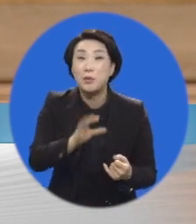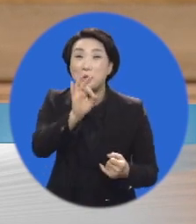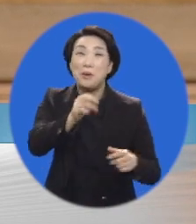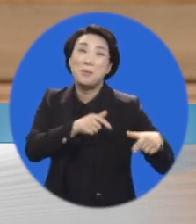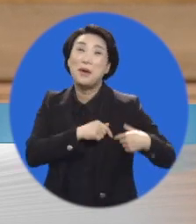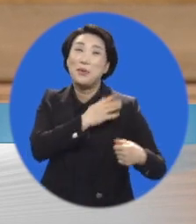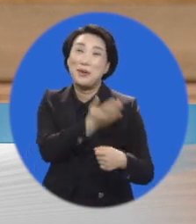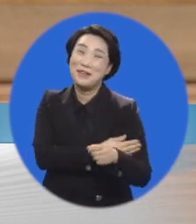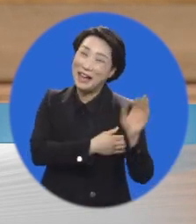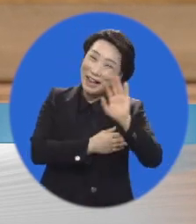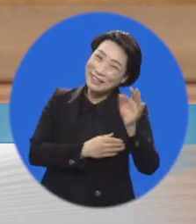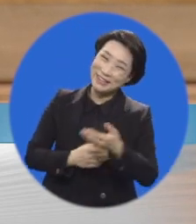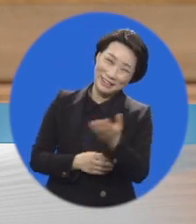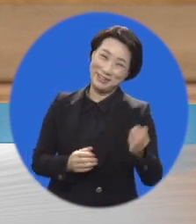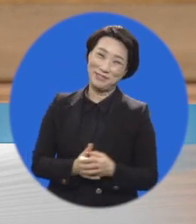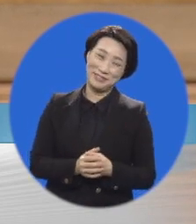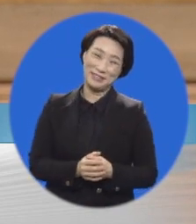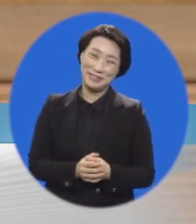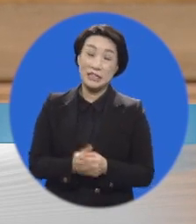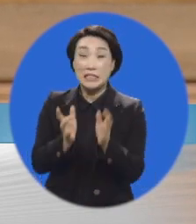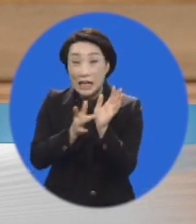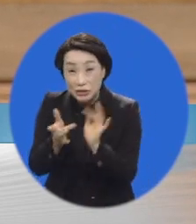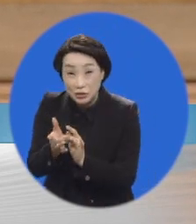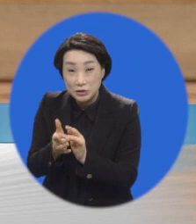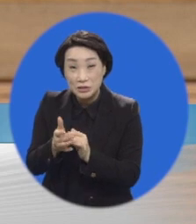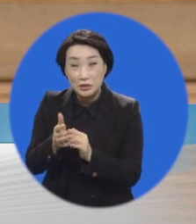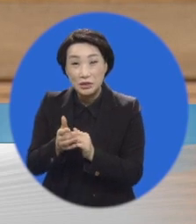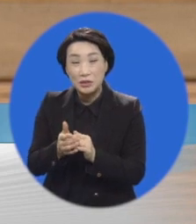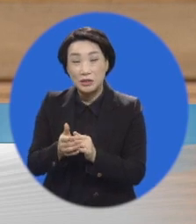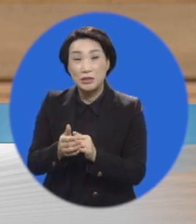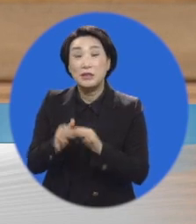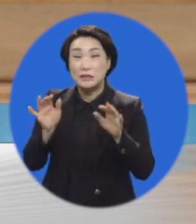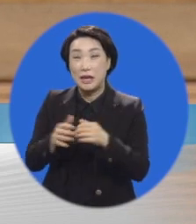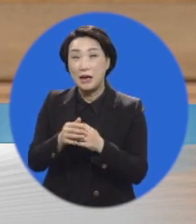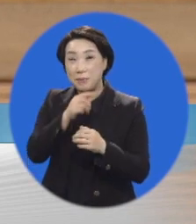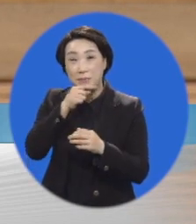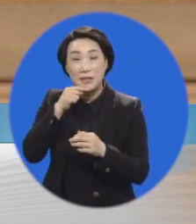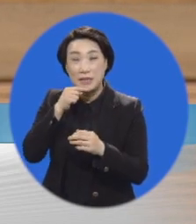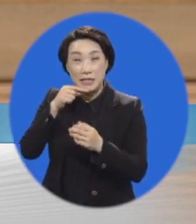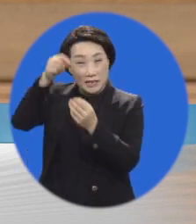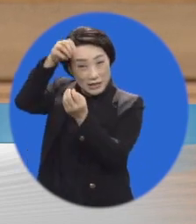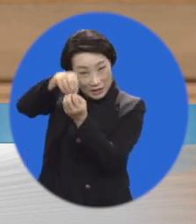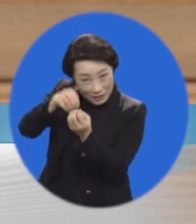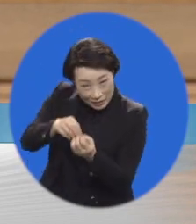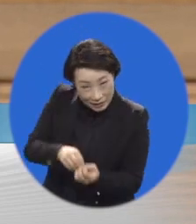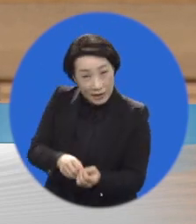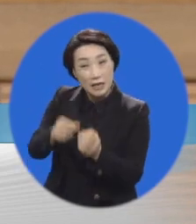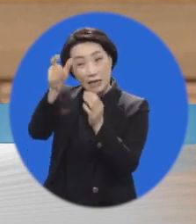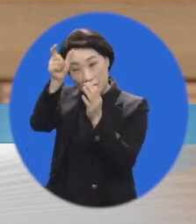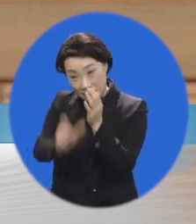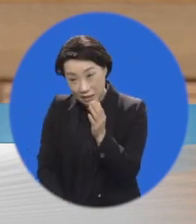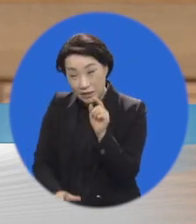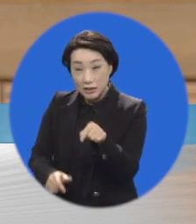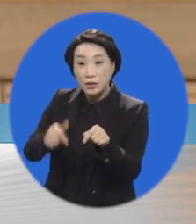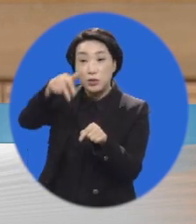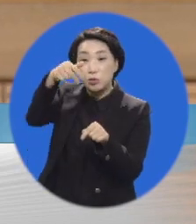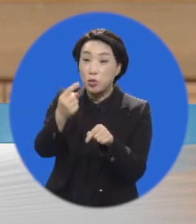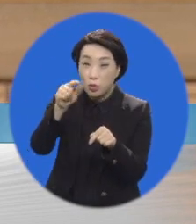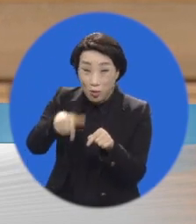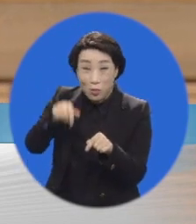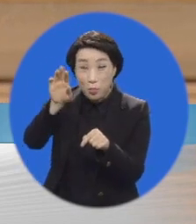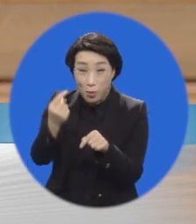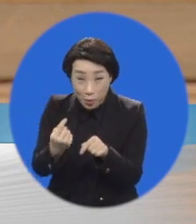명예도 권세도 아니고 예수가 오시는 족보, 하나님이 쓰시는 그 사람이 된다는